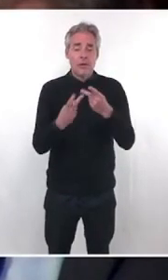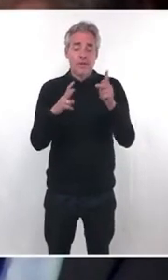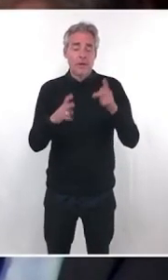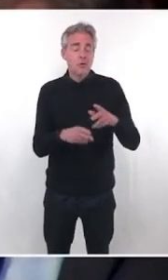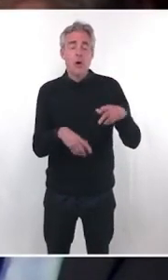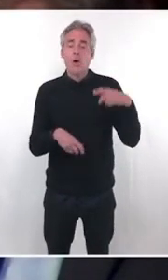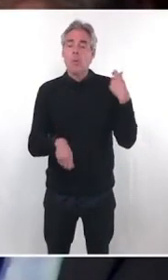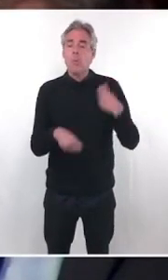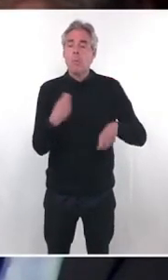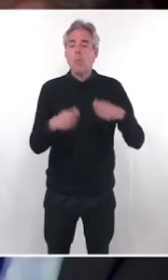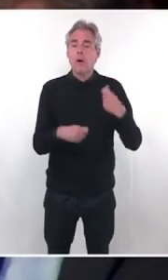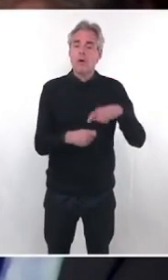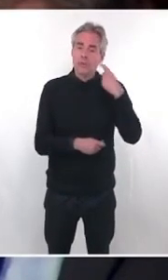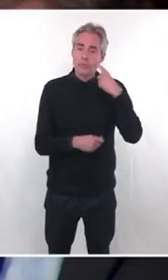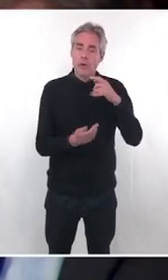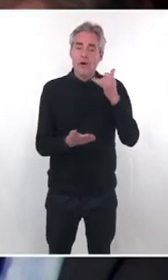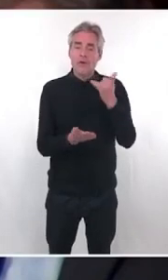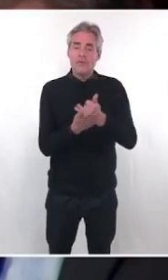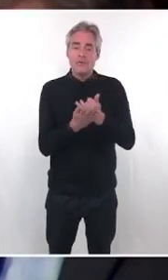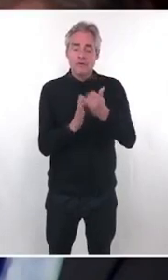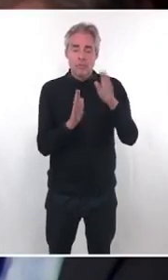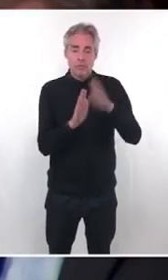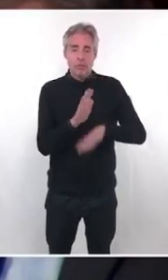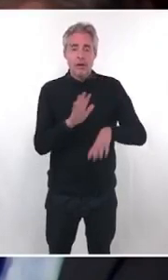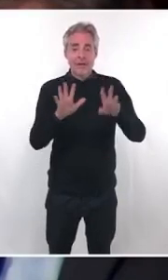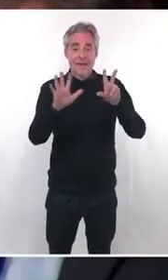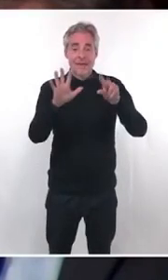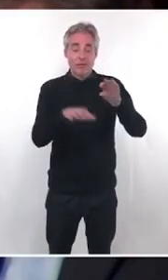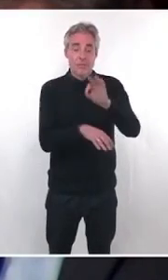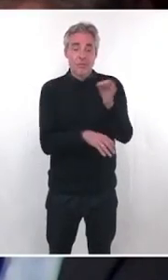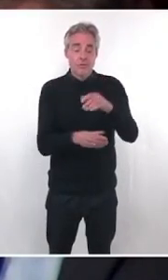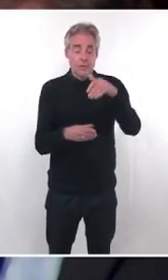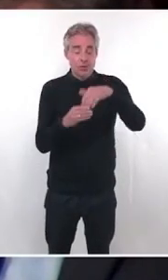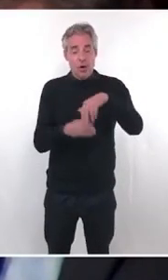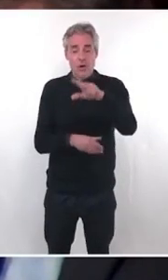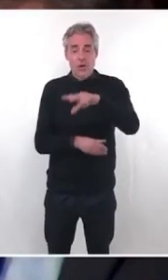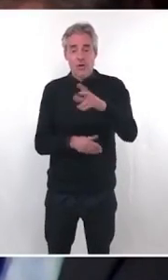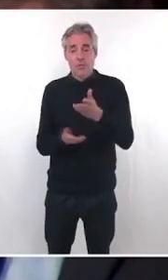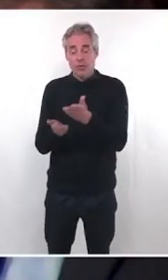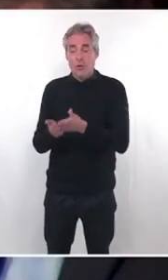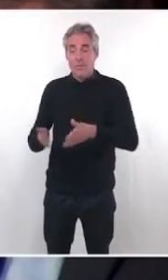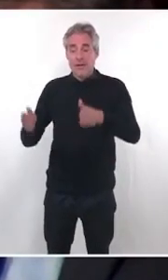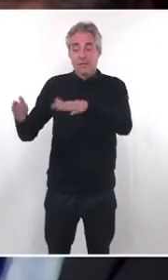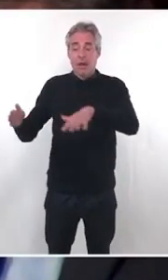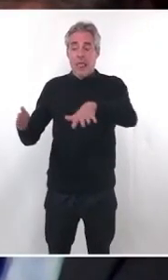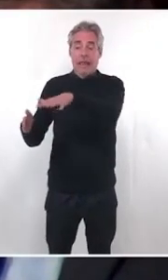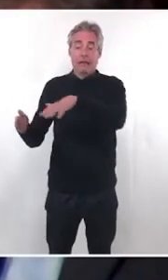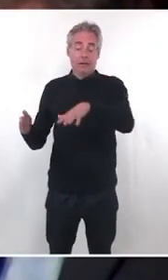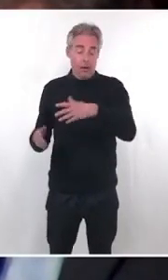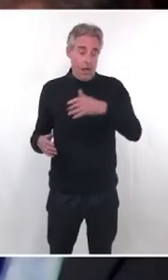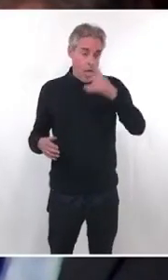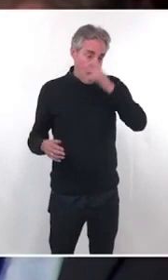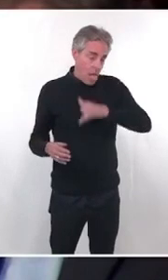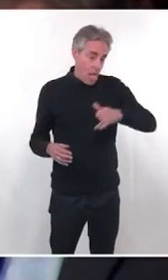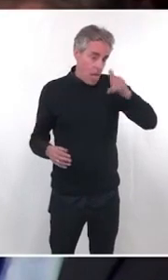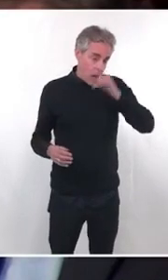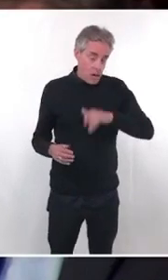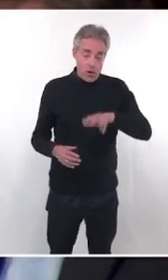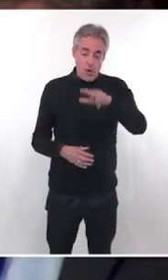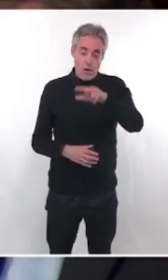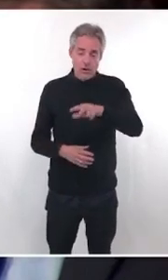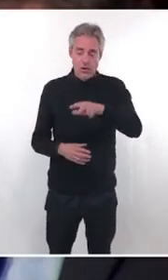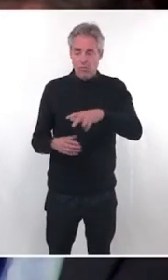est au produit de défiscalisation dont la part monte à 80% des logements, notamment au bassin à flot. C'est une aberration, les logements sont